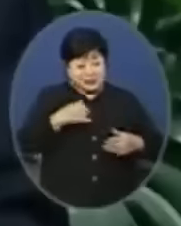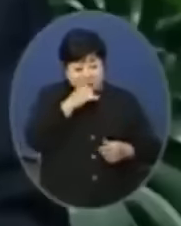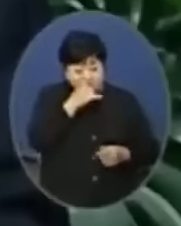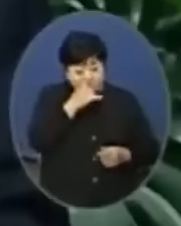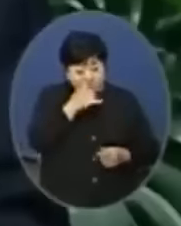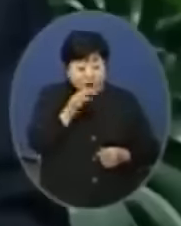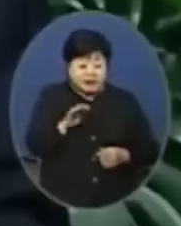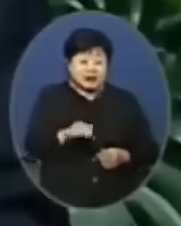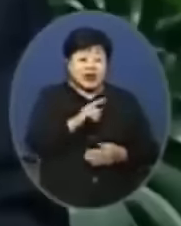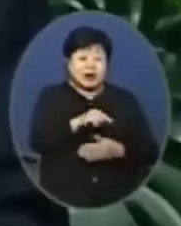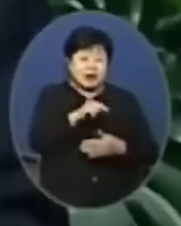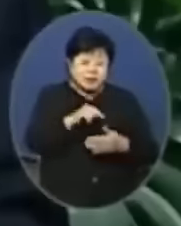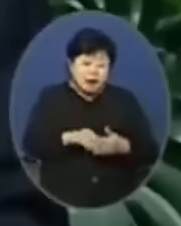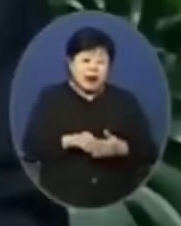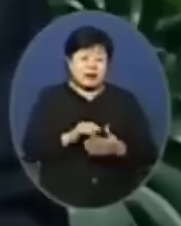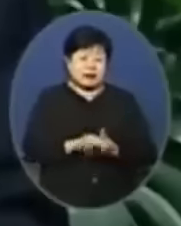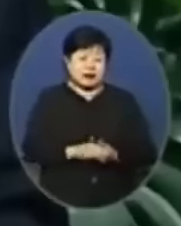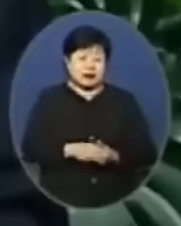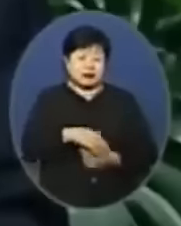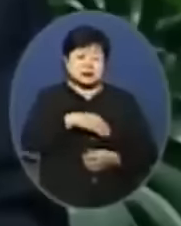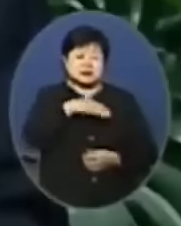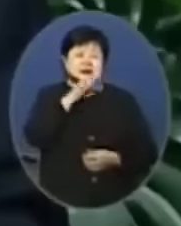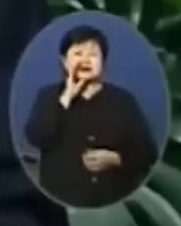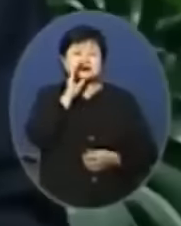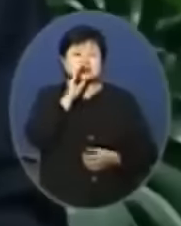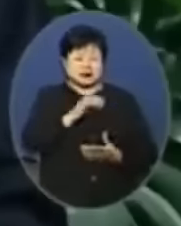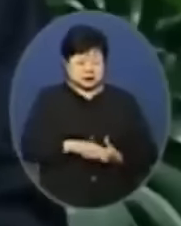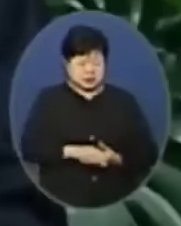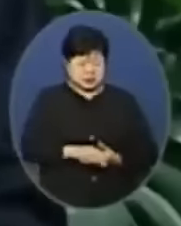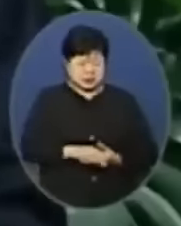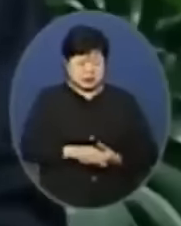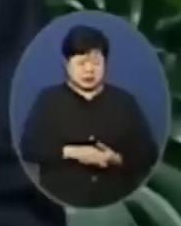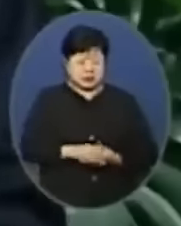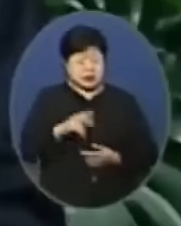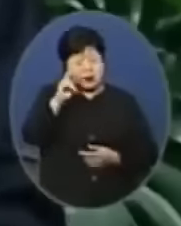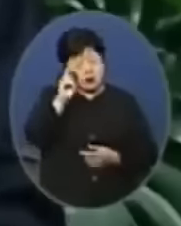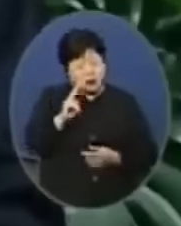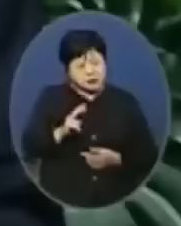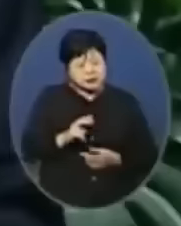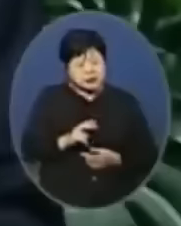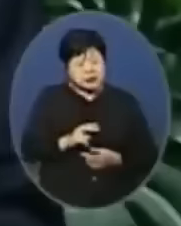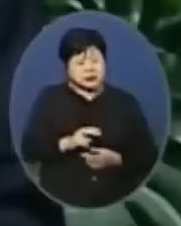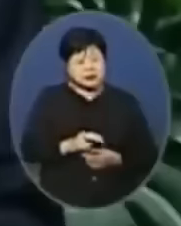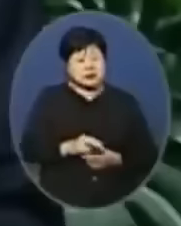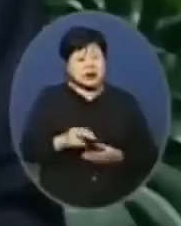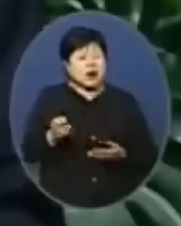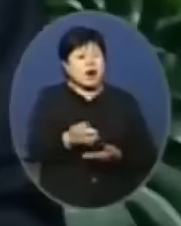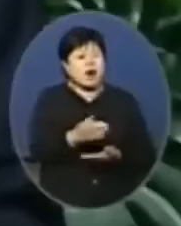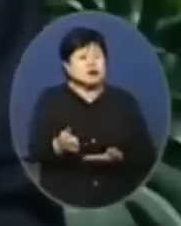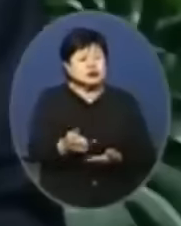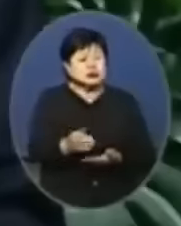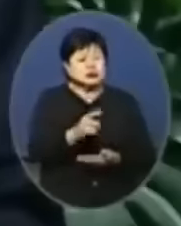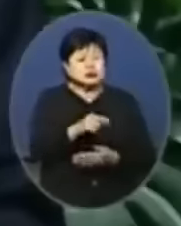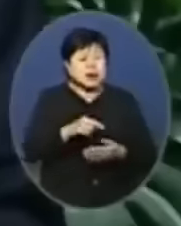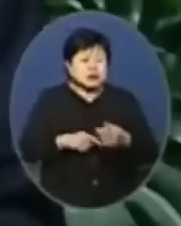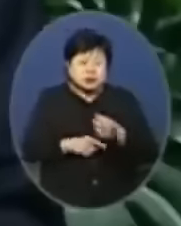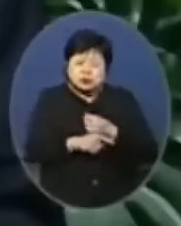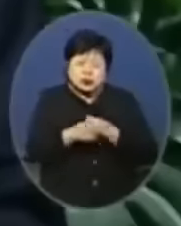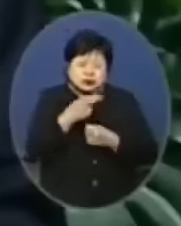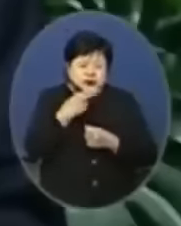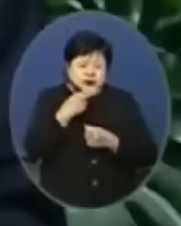생각하지만 어느 정도 나이가 들고 인생을 살아보면 갑자기 허무와 무의미가 마음을 습격해 오는